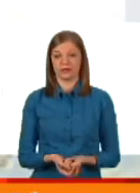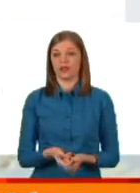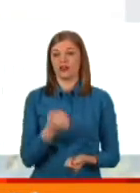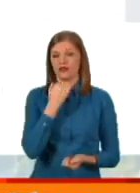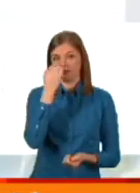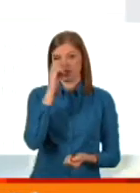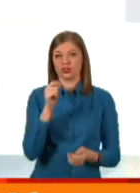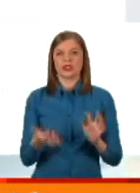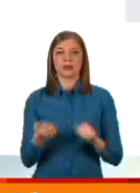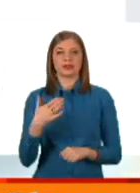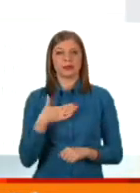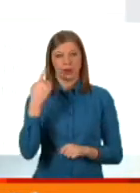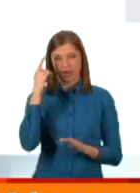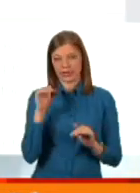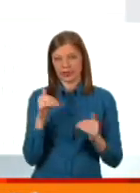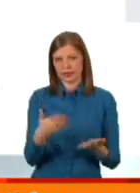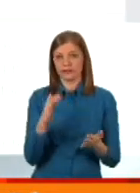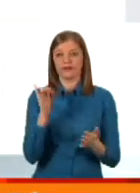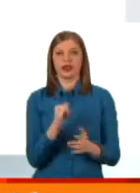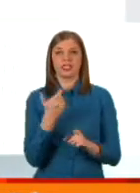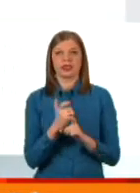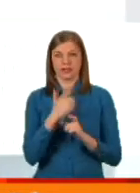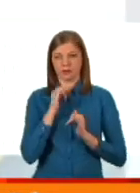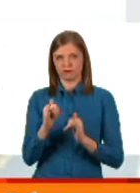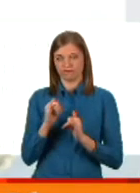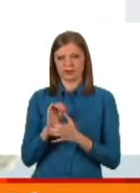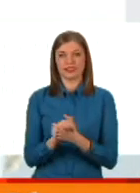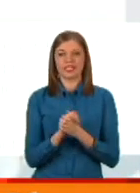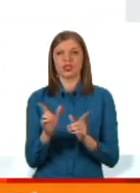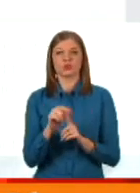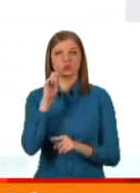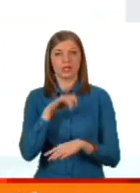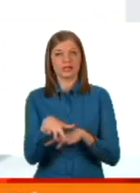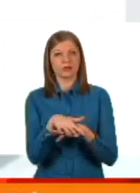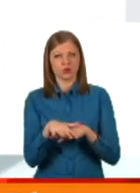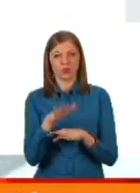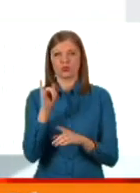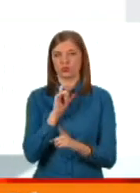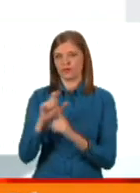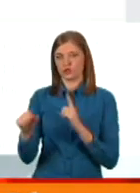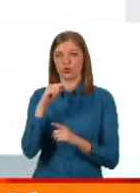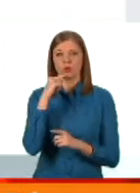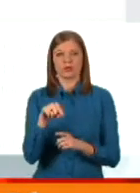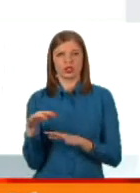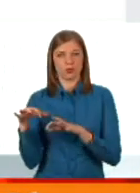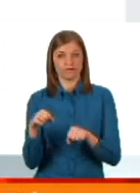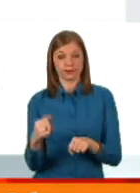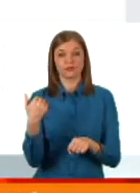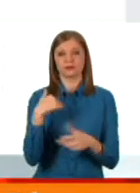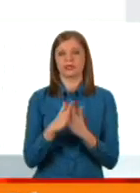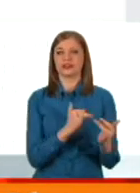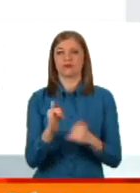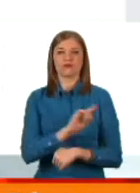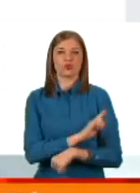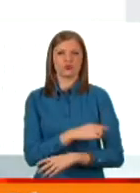Вдячний за підтримку моєї ініціативи та незмінну солідарність та єдність з українським народом у відсіч російському агресору. Ми забезпечуємо